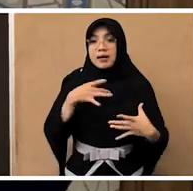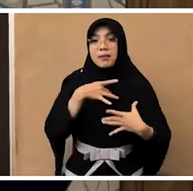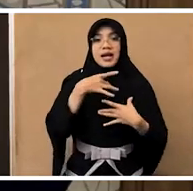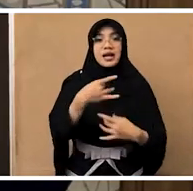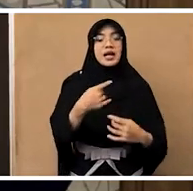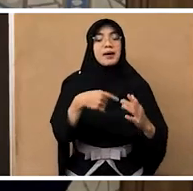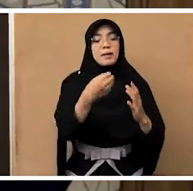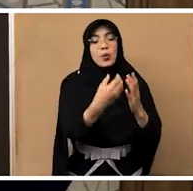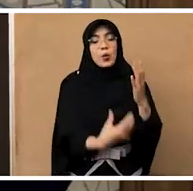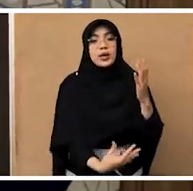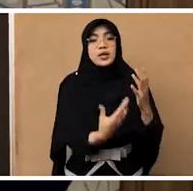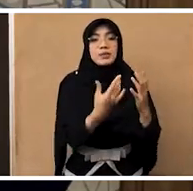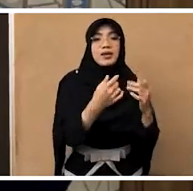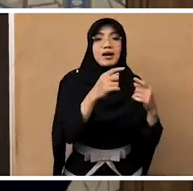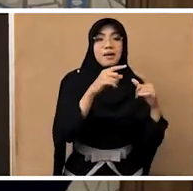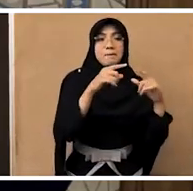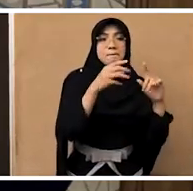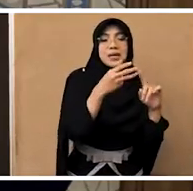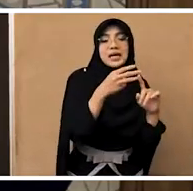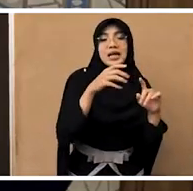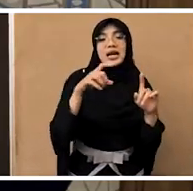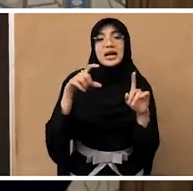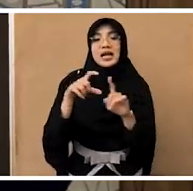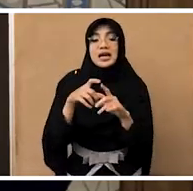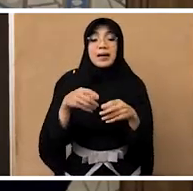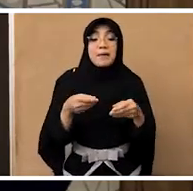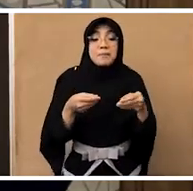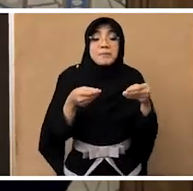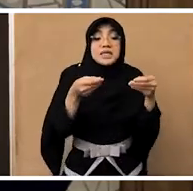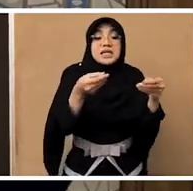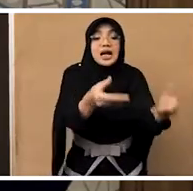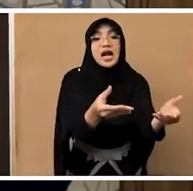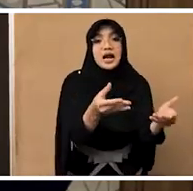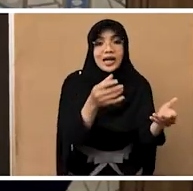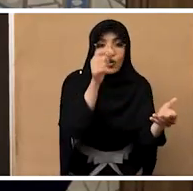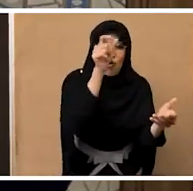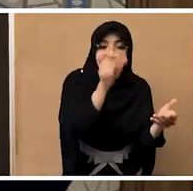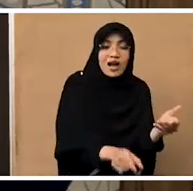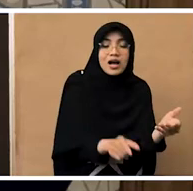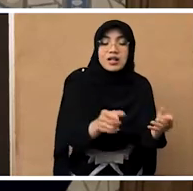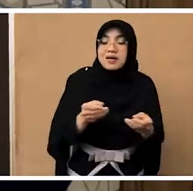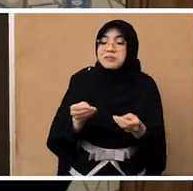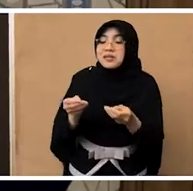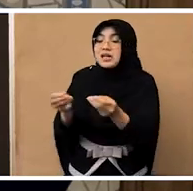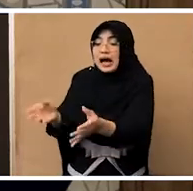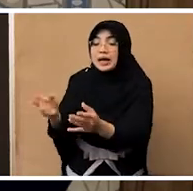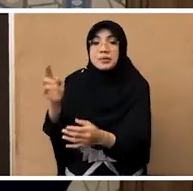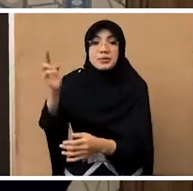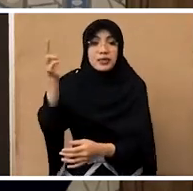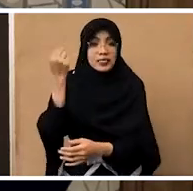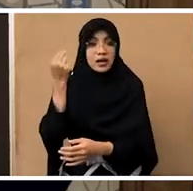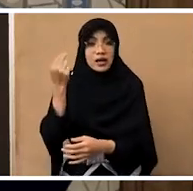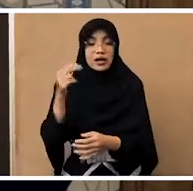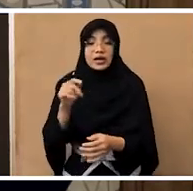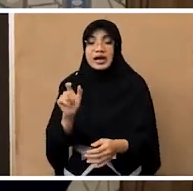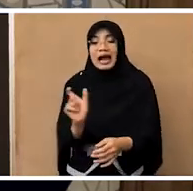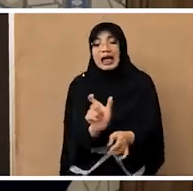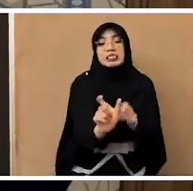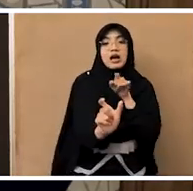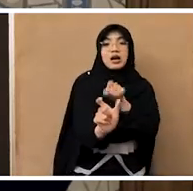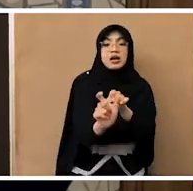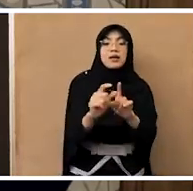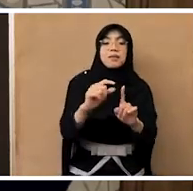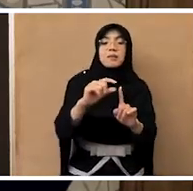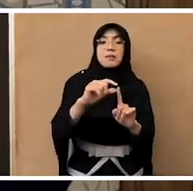ada Point B dan D ada kata penyerahan kepada seseorang dan penyerahan kepada pemerintah Ini kata penyerahan ini